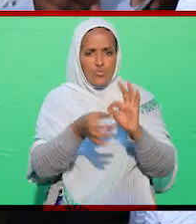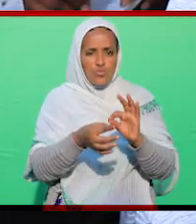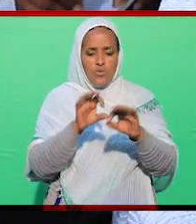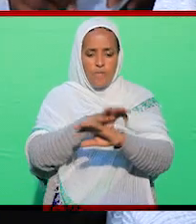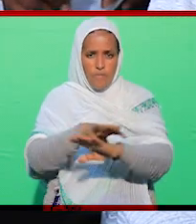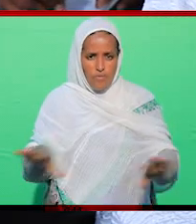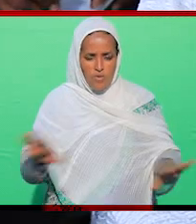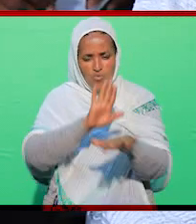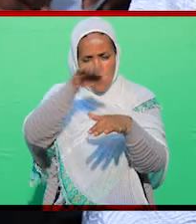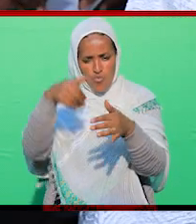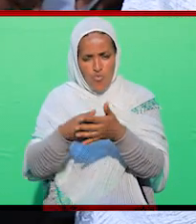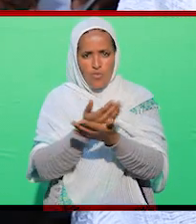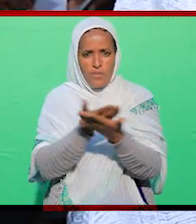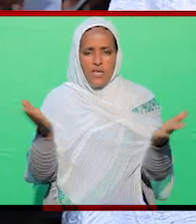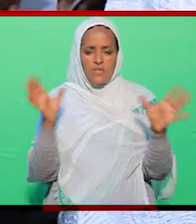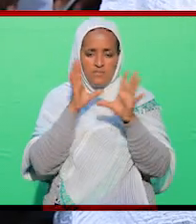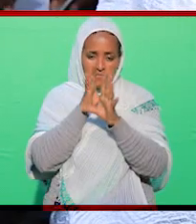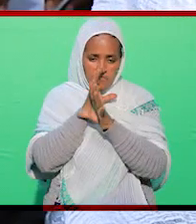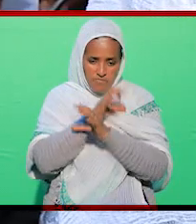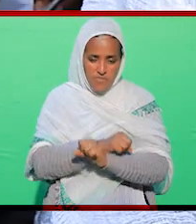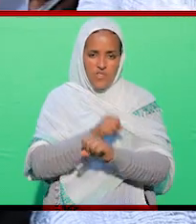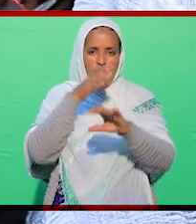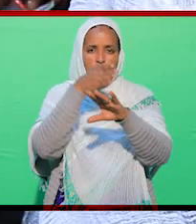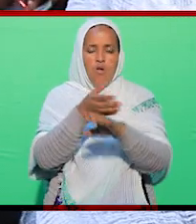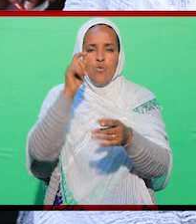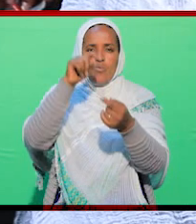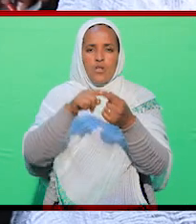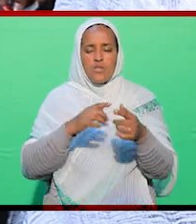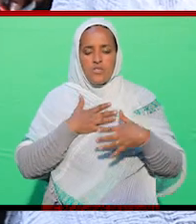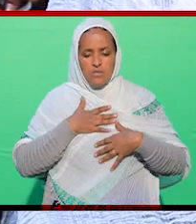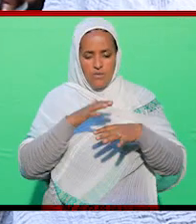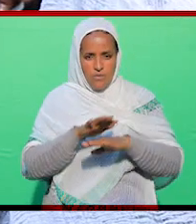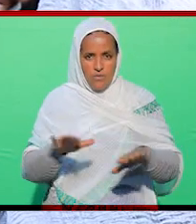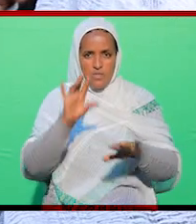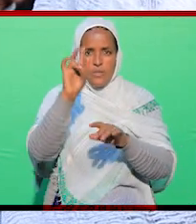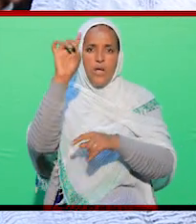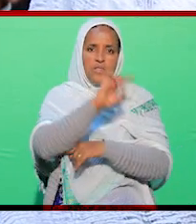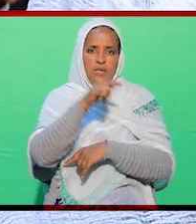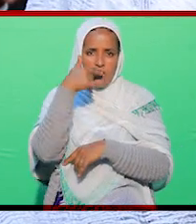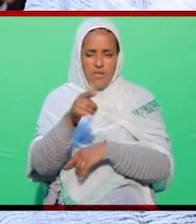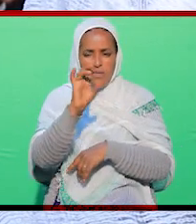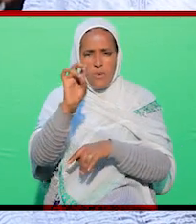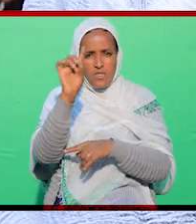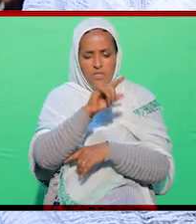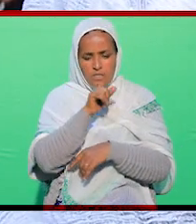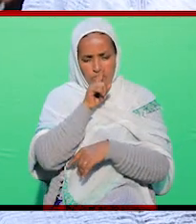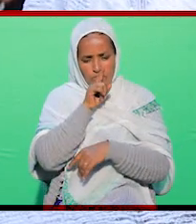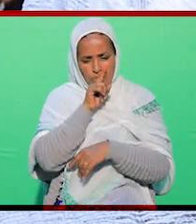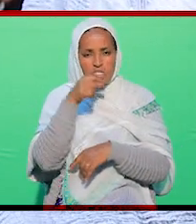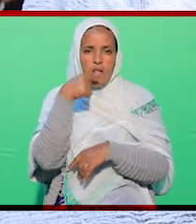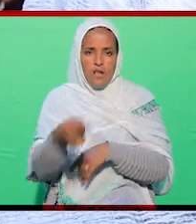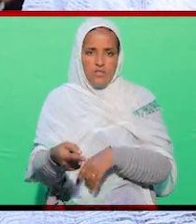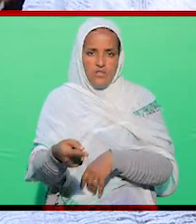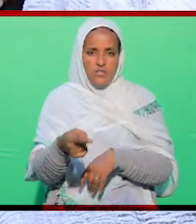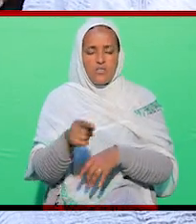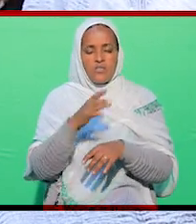በኋላ ይሄ ማለት ምድር ሁሉም ነገር ከተጠራረገ ካለቀ በኋላ ወታስተነፍስ ምድር ሰባተ ዕለታተ ነው